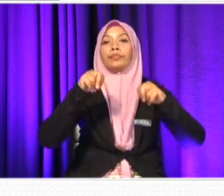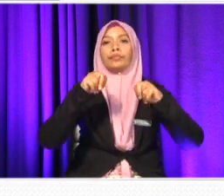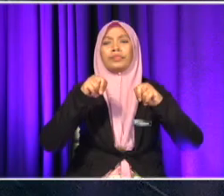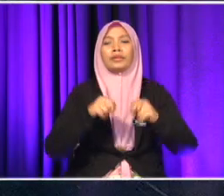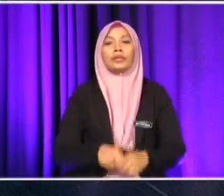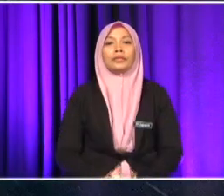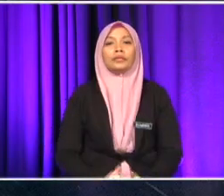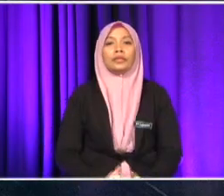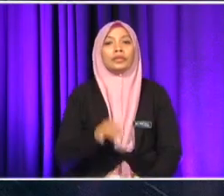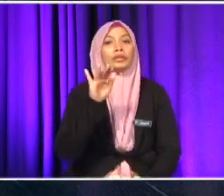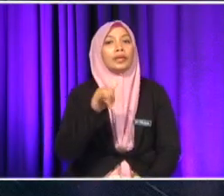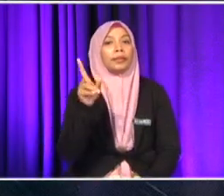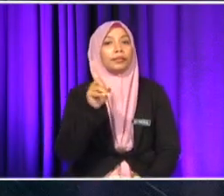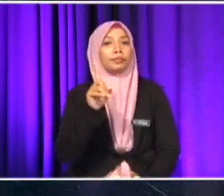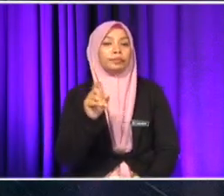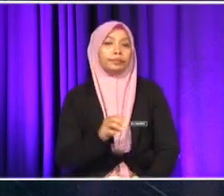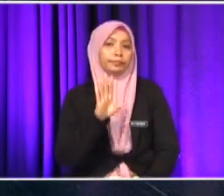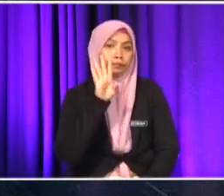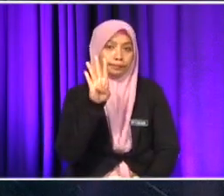yang manis